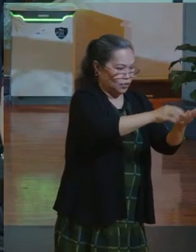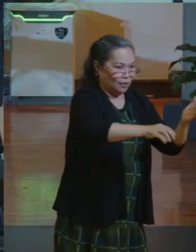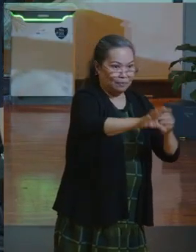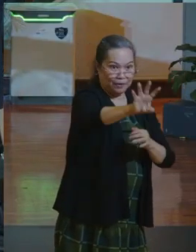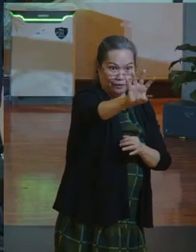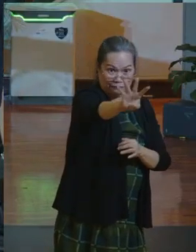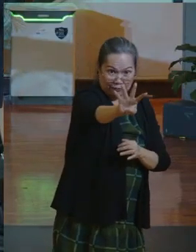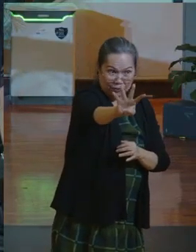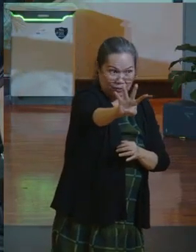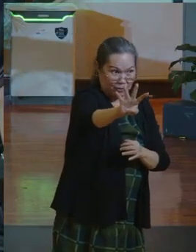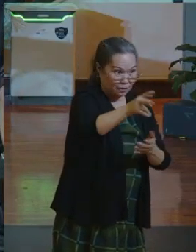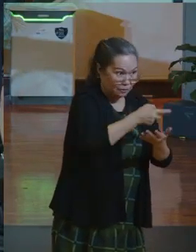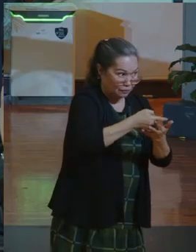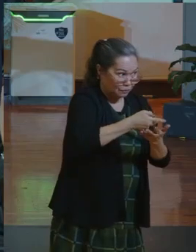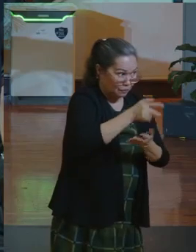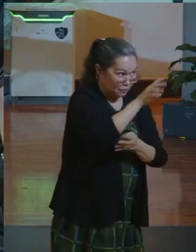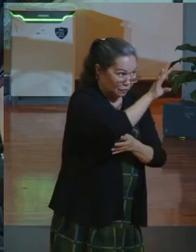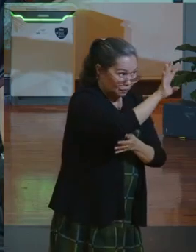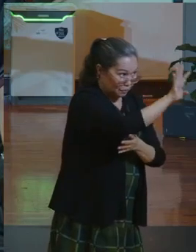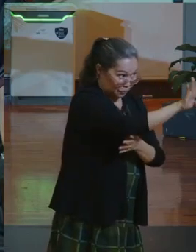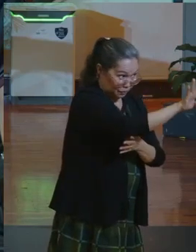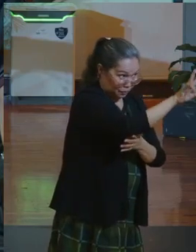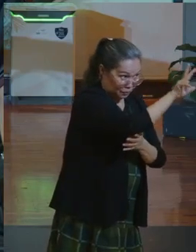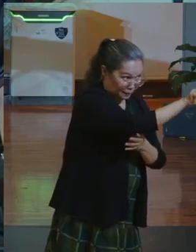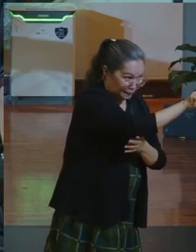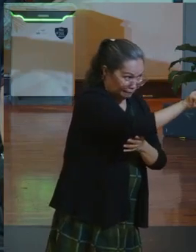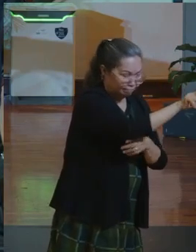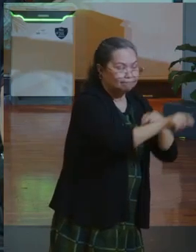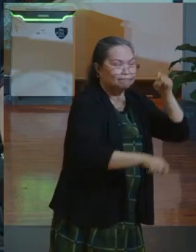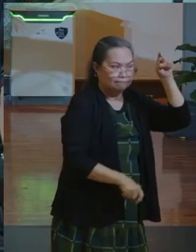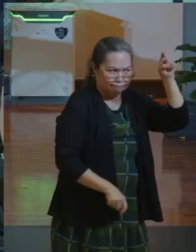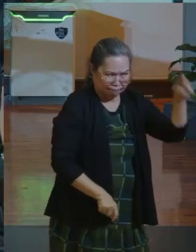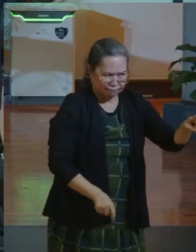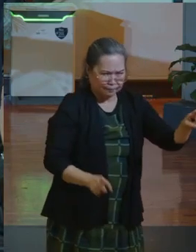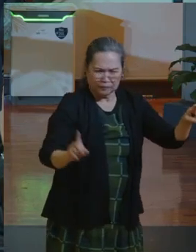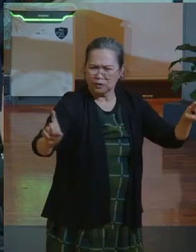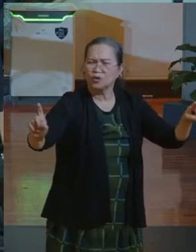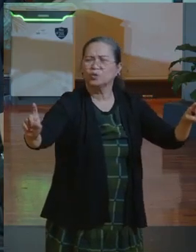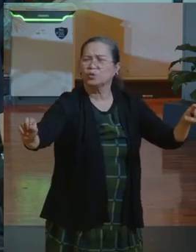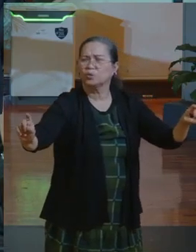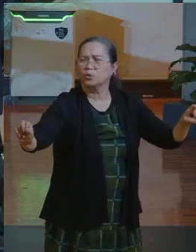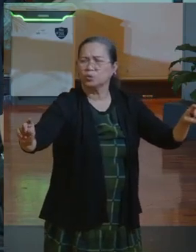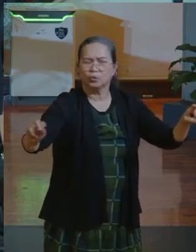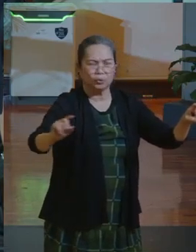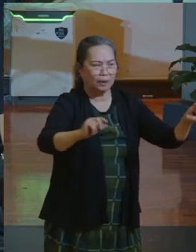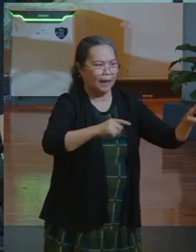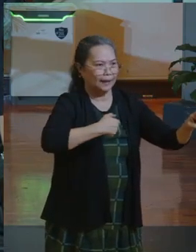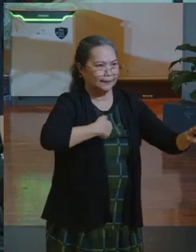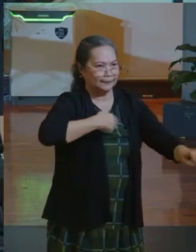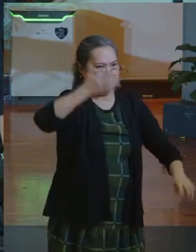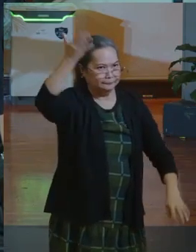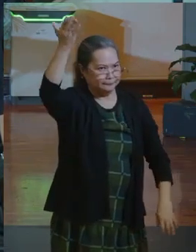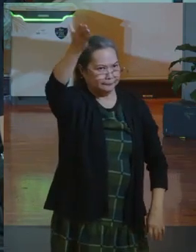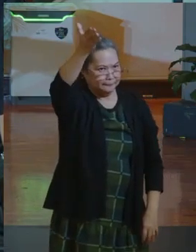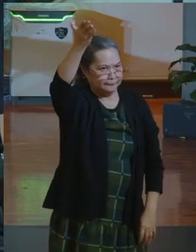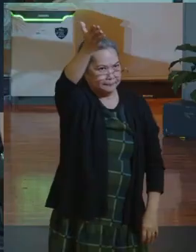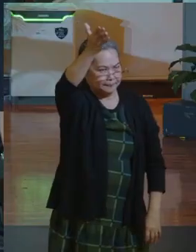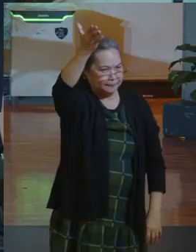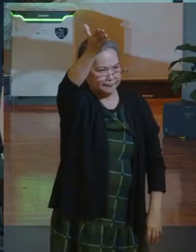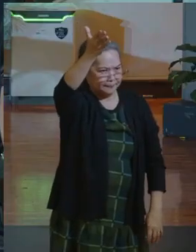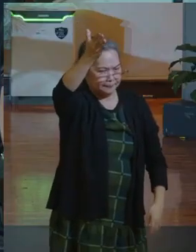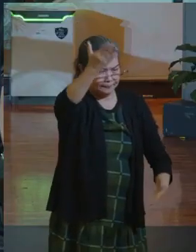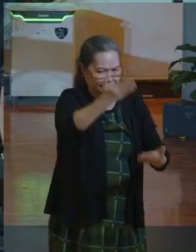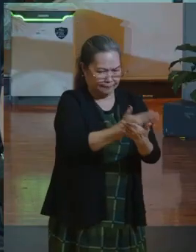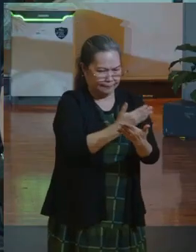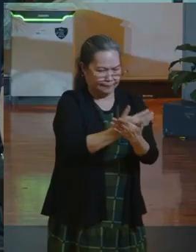verse 43, ang sabi ni Jesus, ito kailangan nang gawin. I must preach the good news of the kingdom of